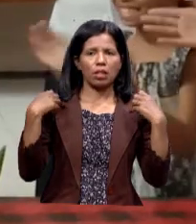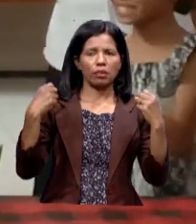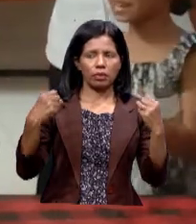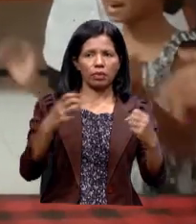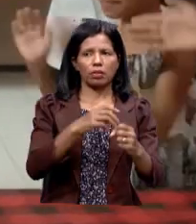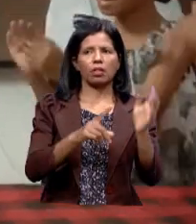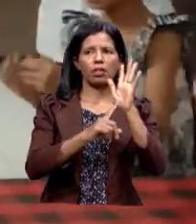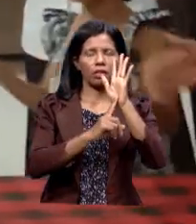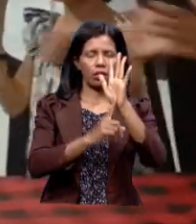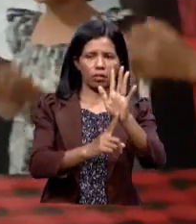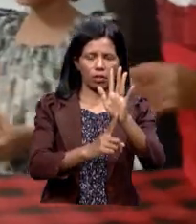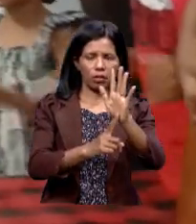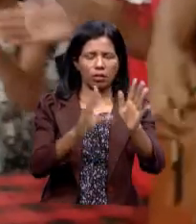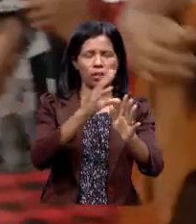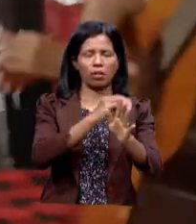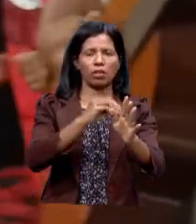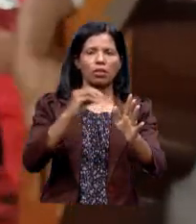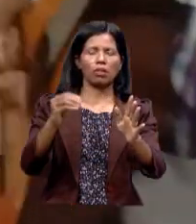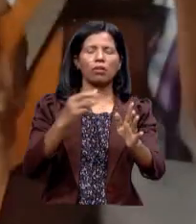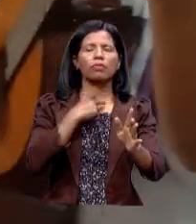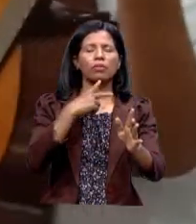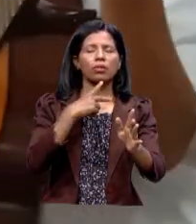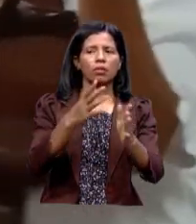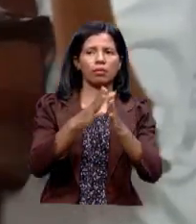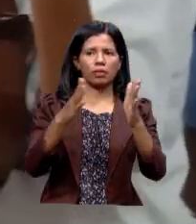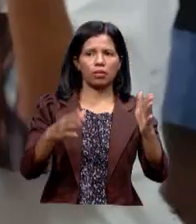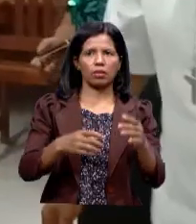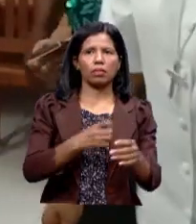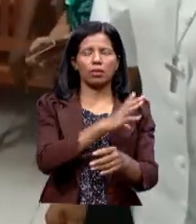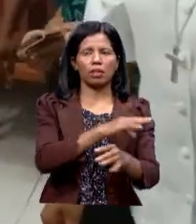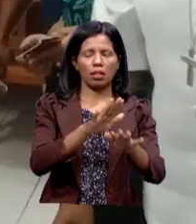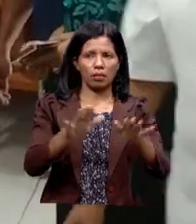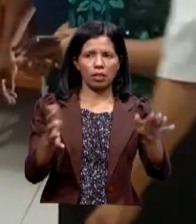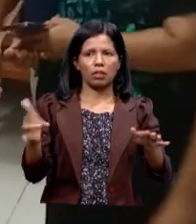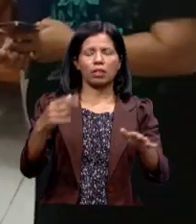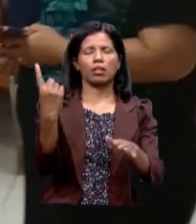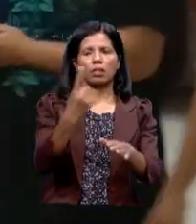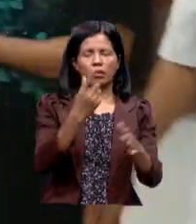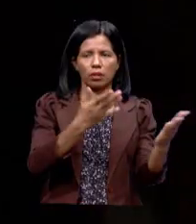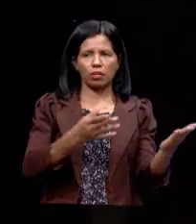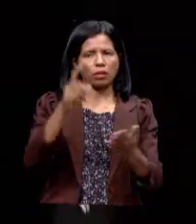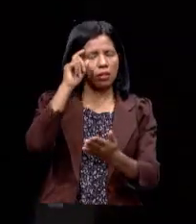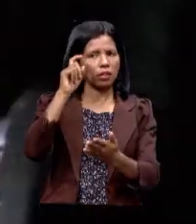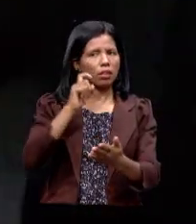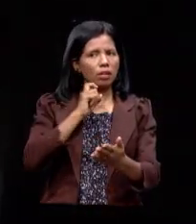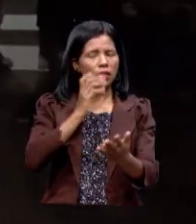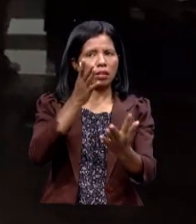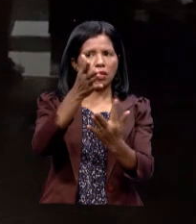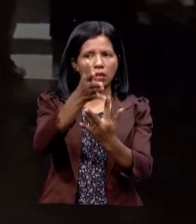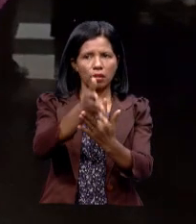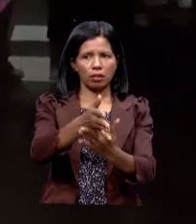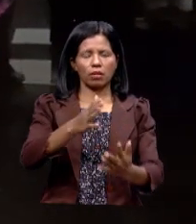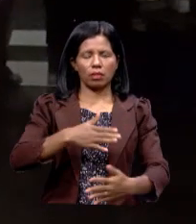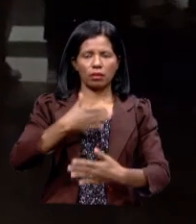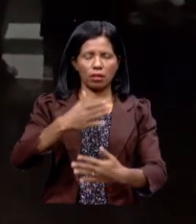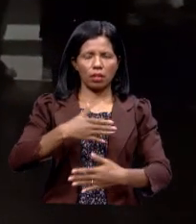buas entradas holian makas. Mas ke hukun isang ahimate, may bela barik sira na fatin lori sanana, tama basalaung laran ho di hananu